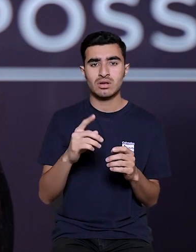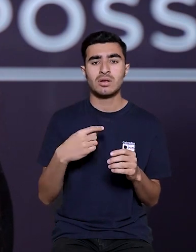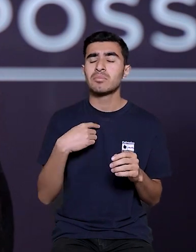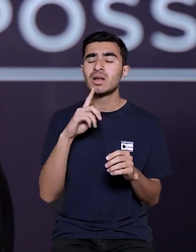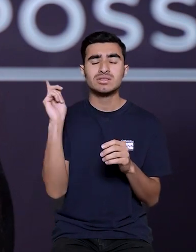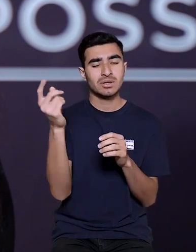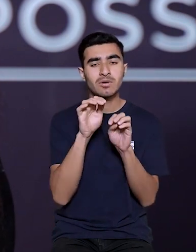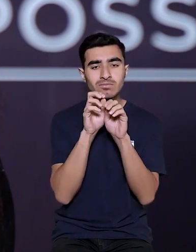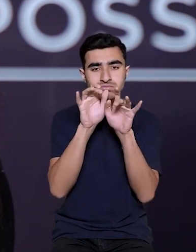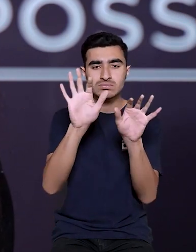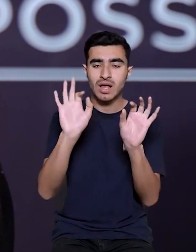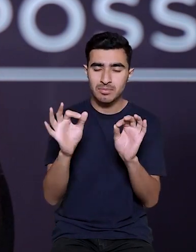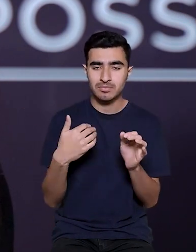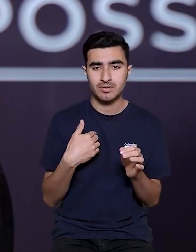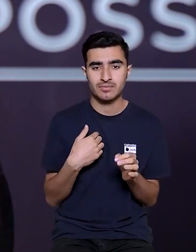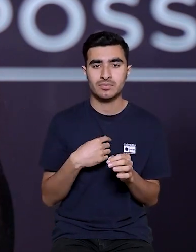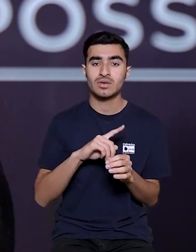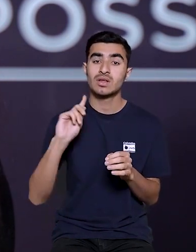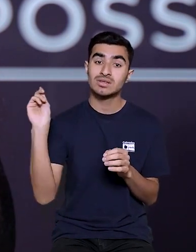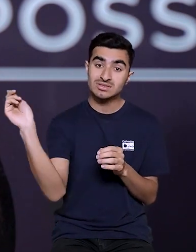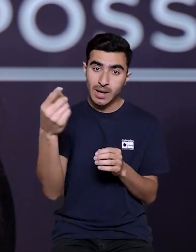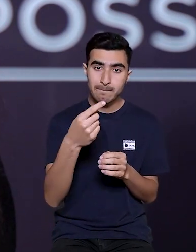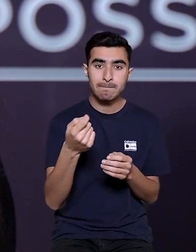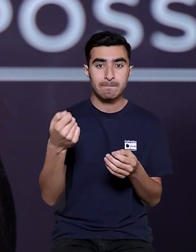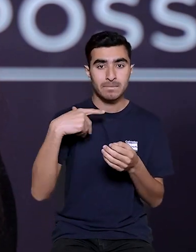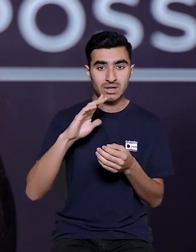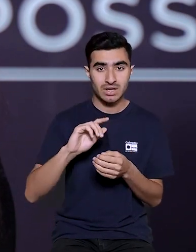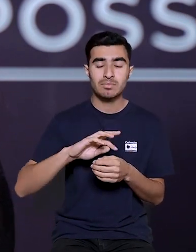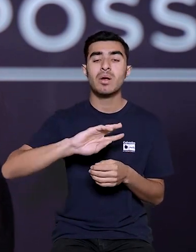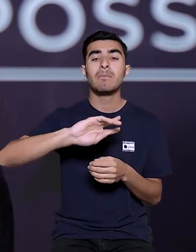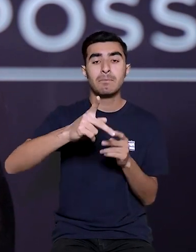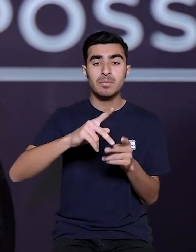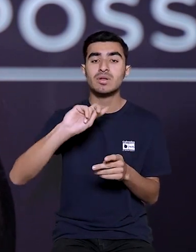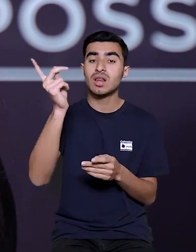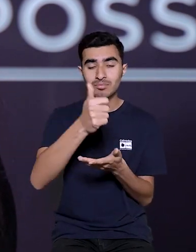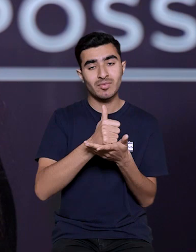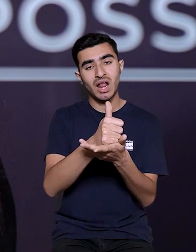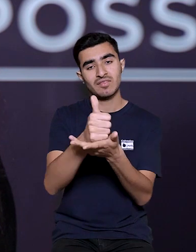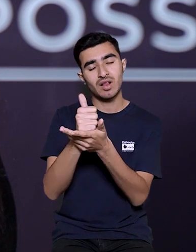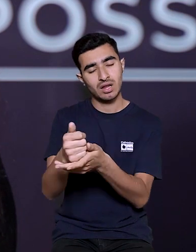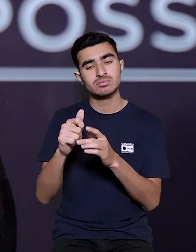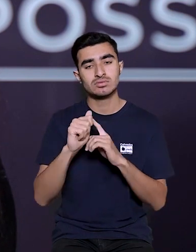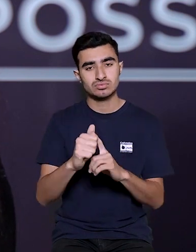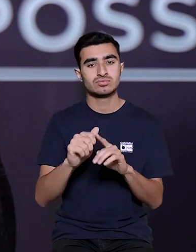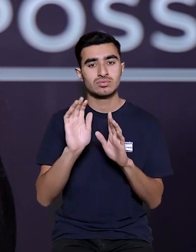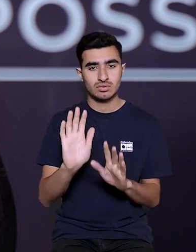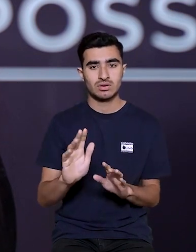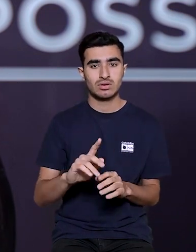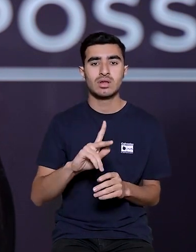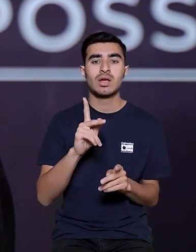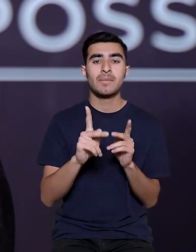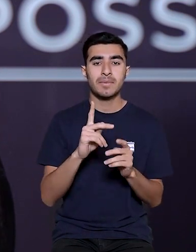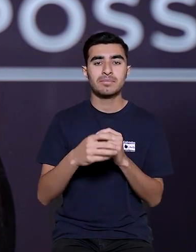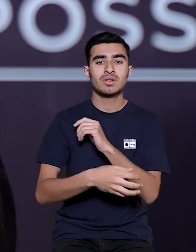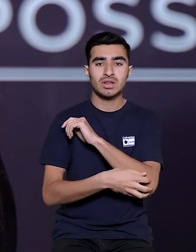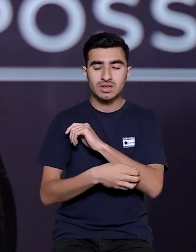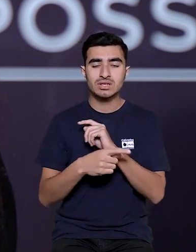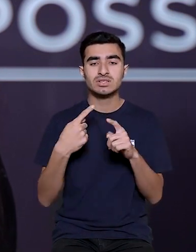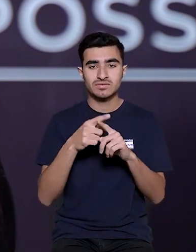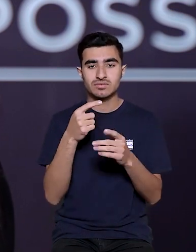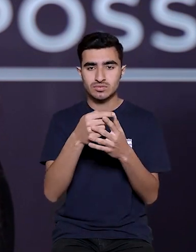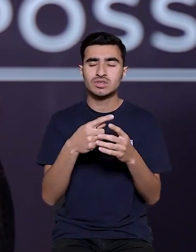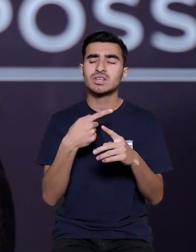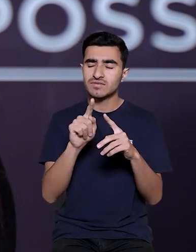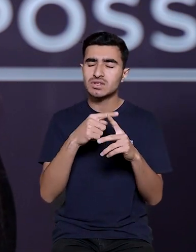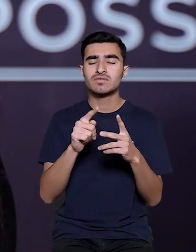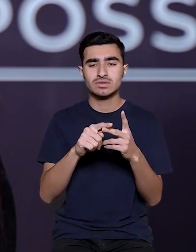भी कि हमें गिव बैक भी करना है, हमें वापस भी देना है, हमें शुक्राना अदा करने के